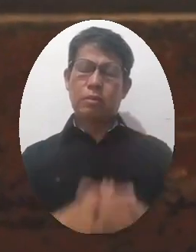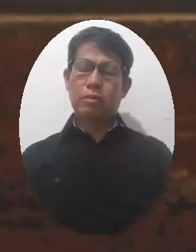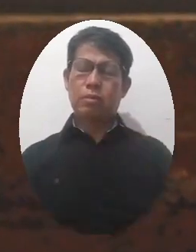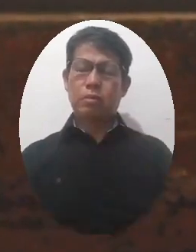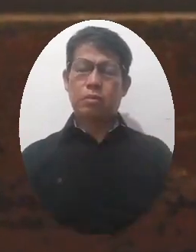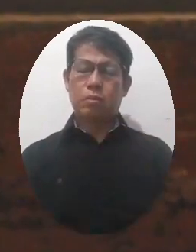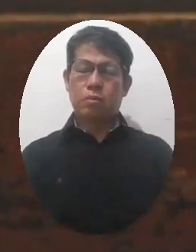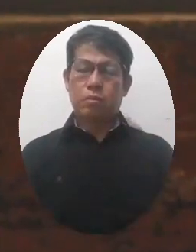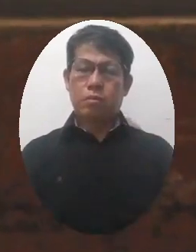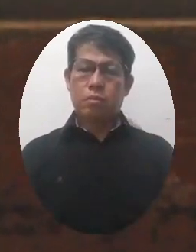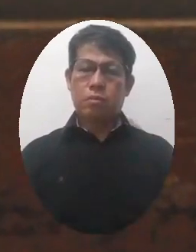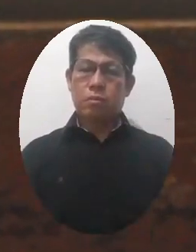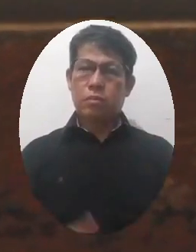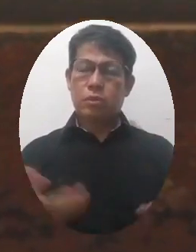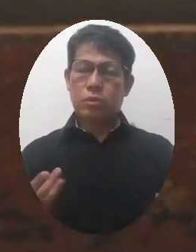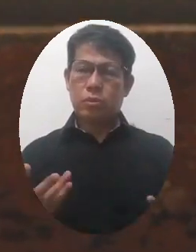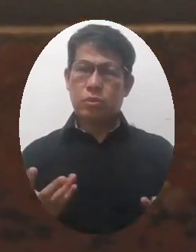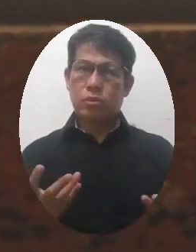ang ano niya,